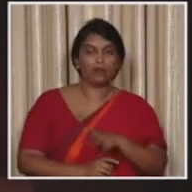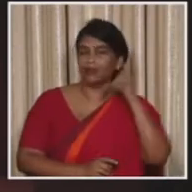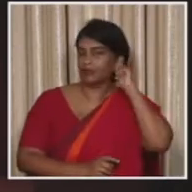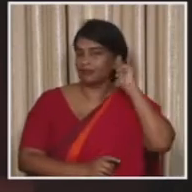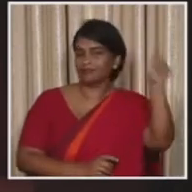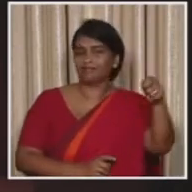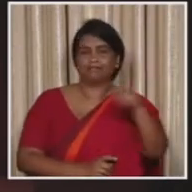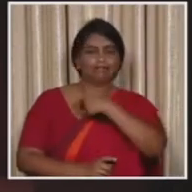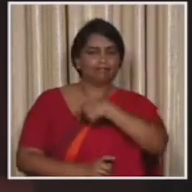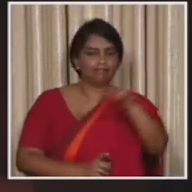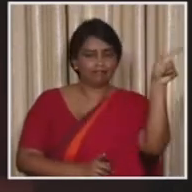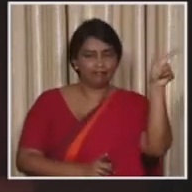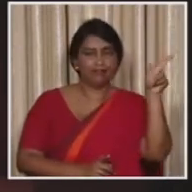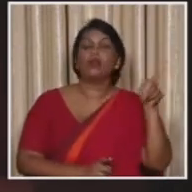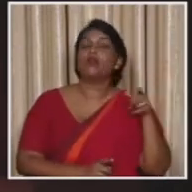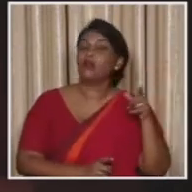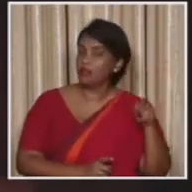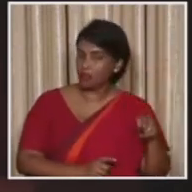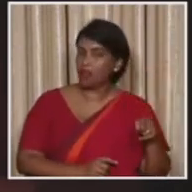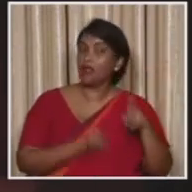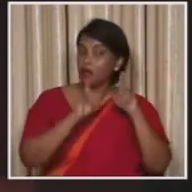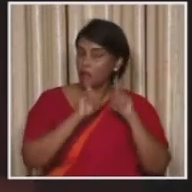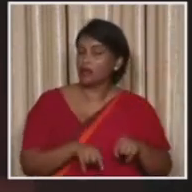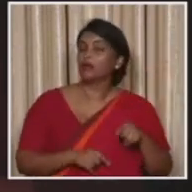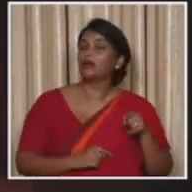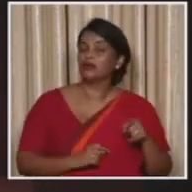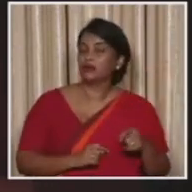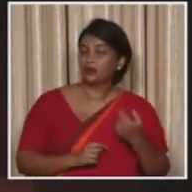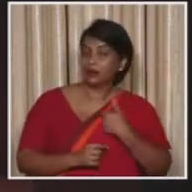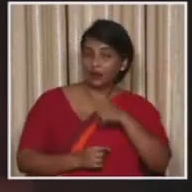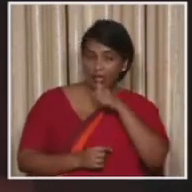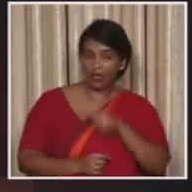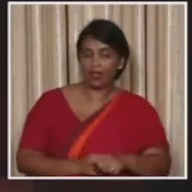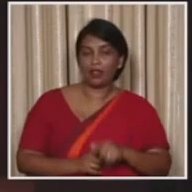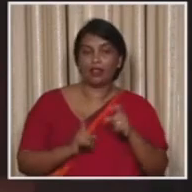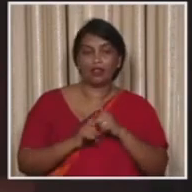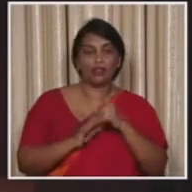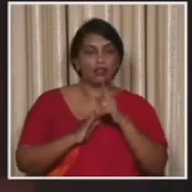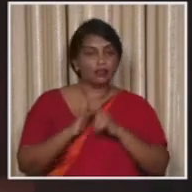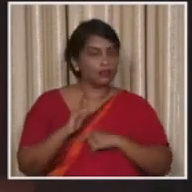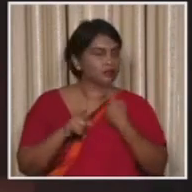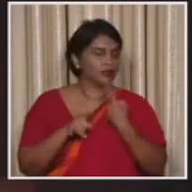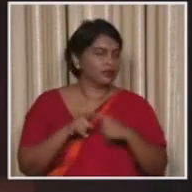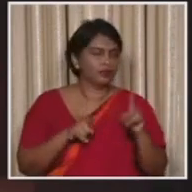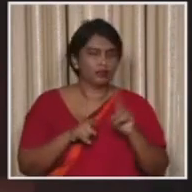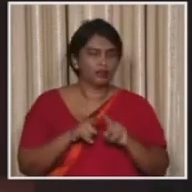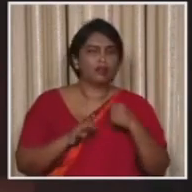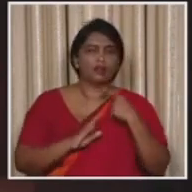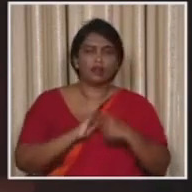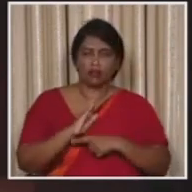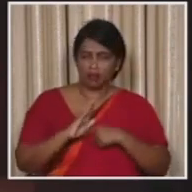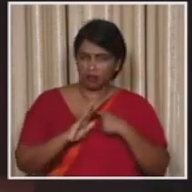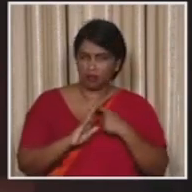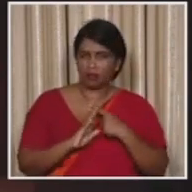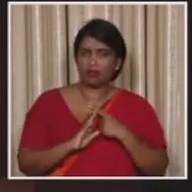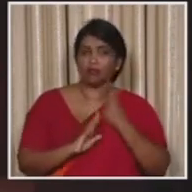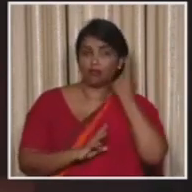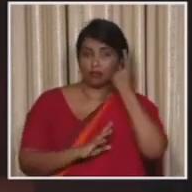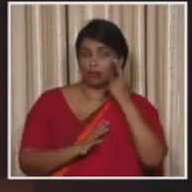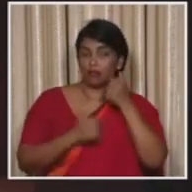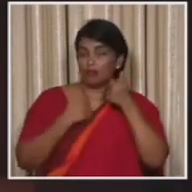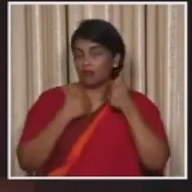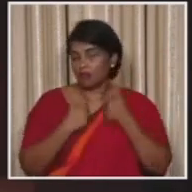එළියට දැම්මා. ඒ නිසා අපි ඇත්ත වශයෙන්ම දයන් ජයතිලක මැතිතුමා විතරක් නෙවෙයි මේ රටේ